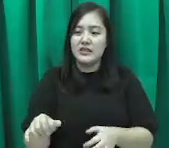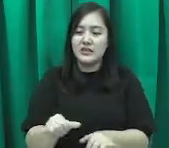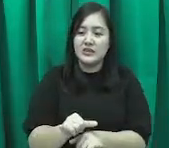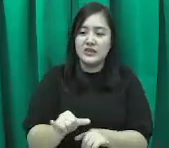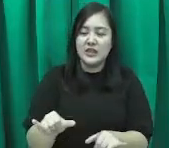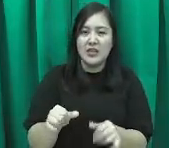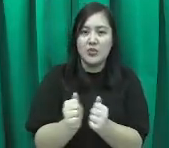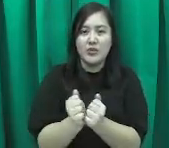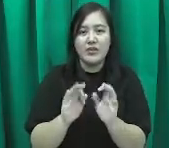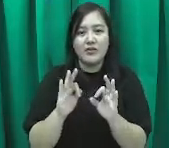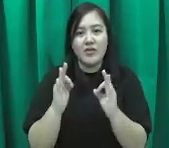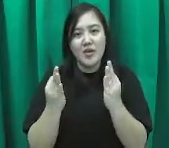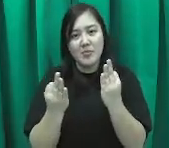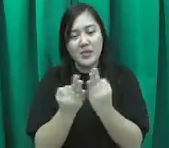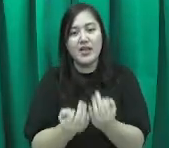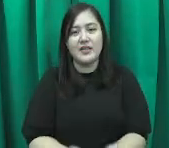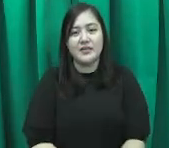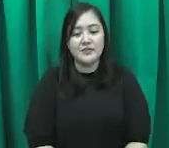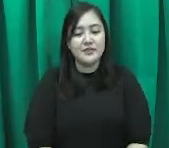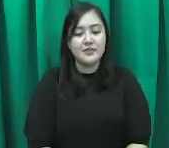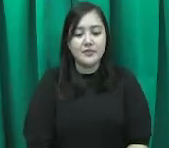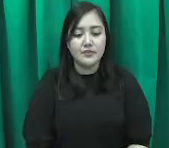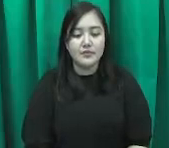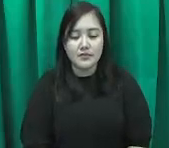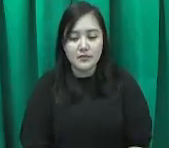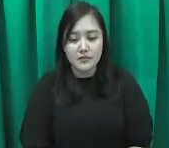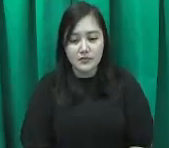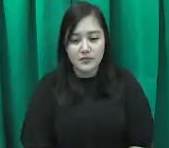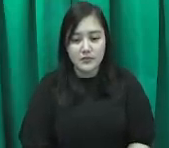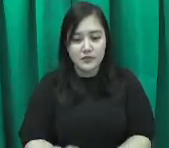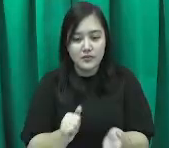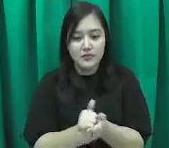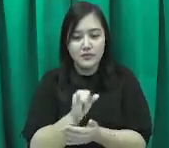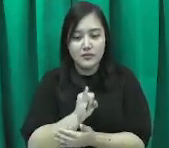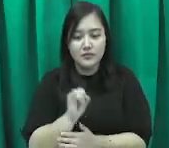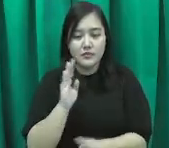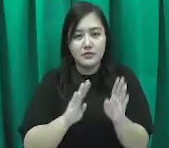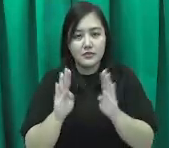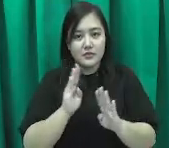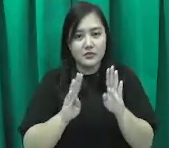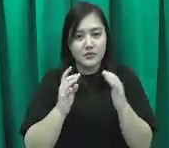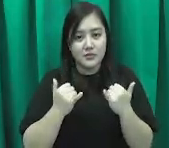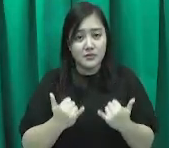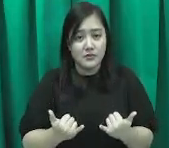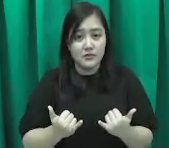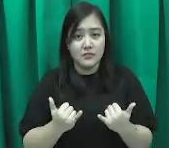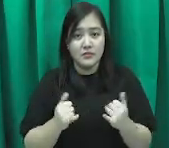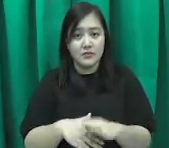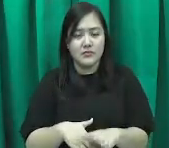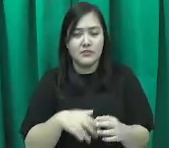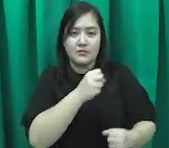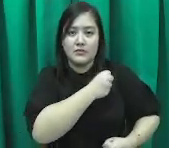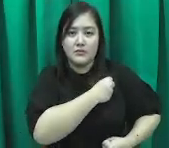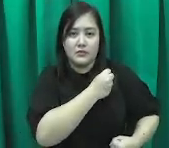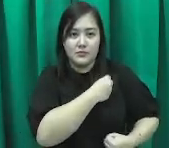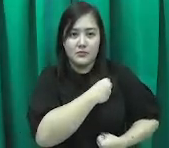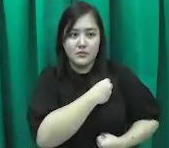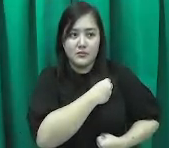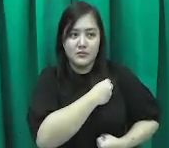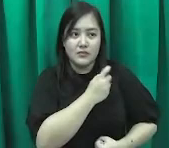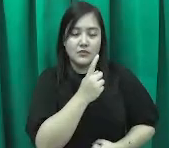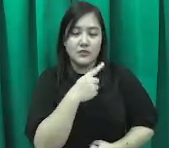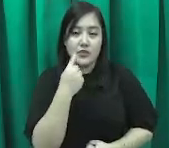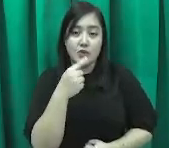pamilya niya. Paano? Yeah. But yun nga, yun ang problema sa mga armed forces o sa nasa serbisyo na hindi